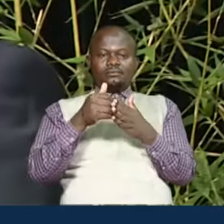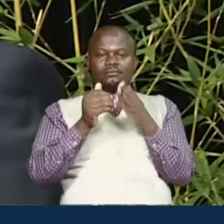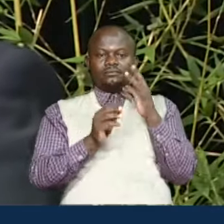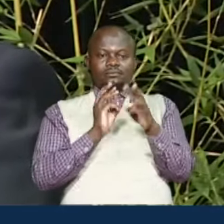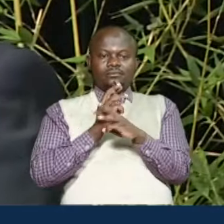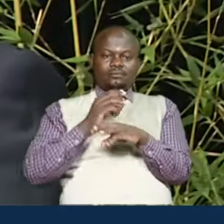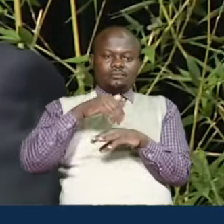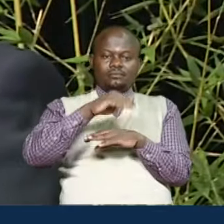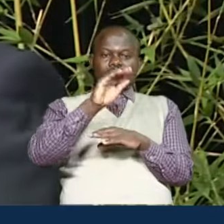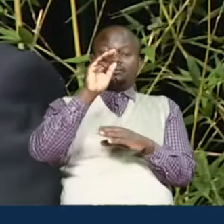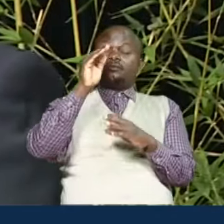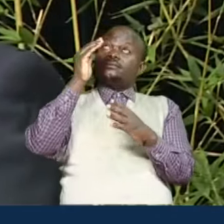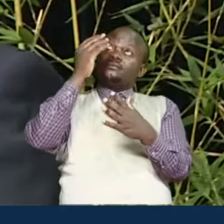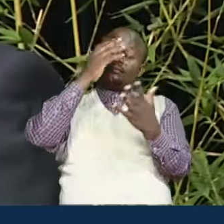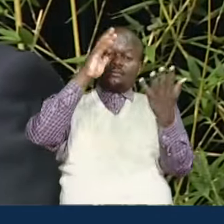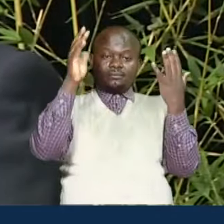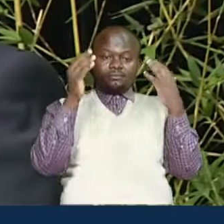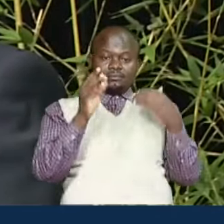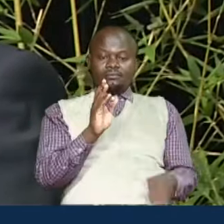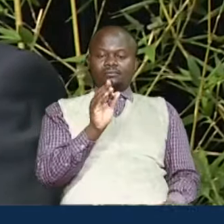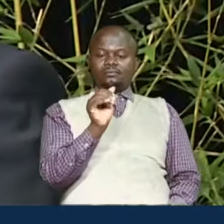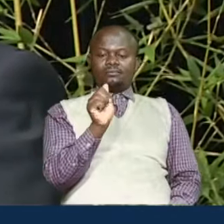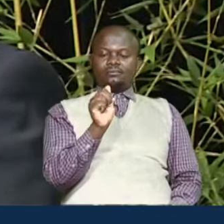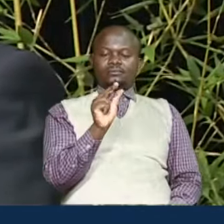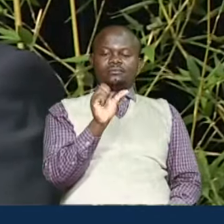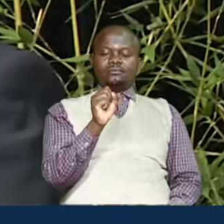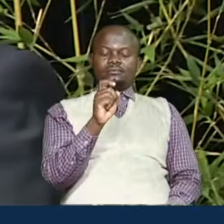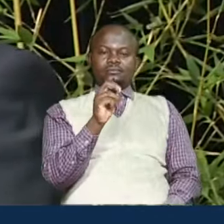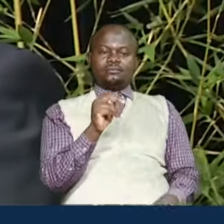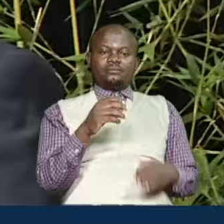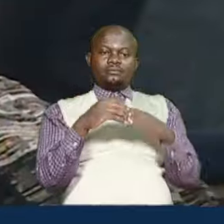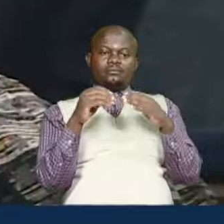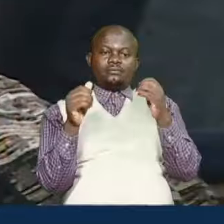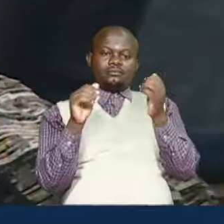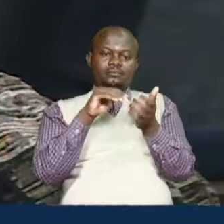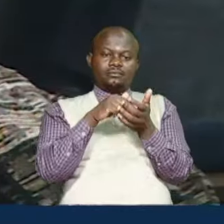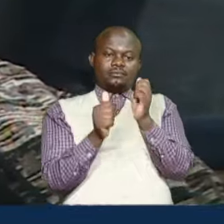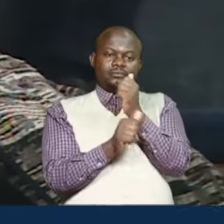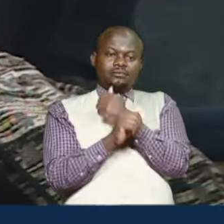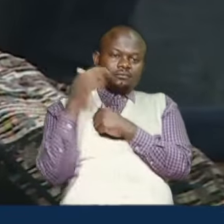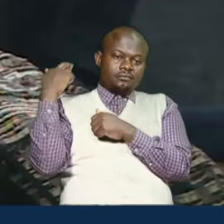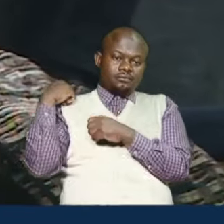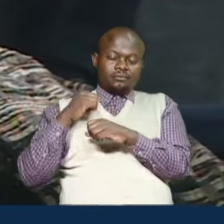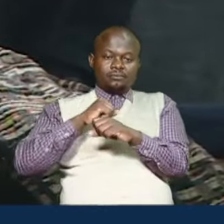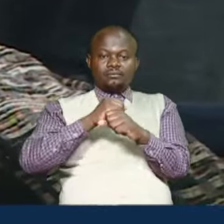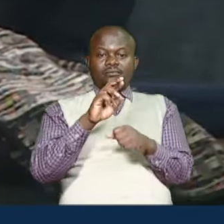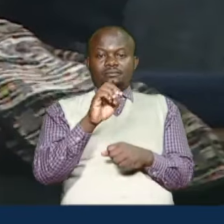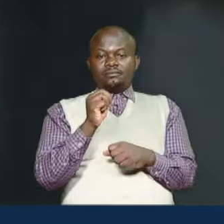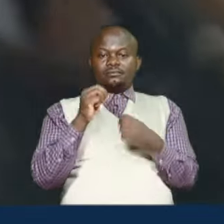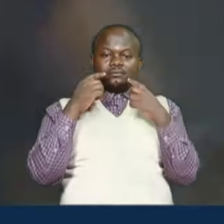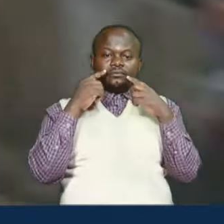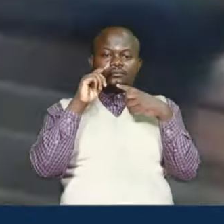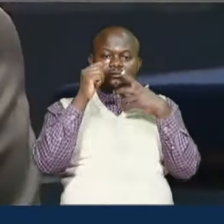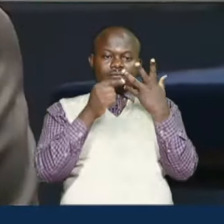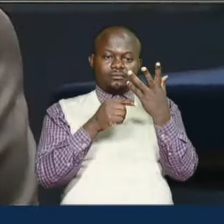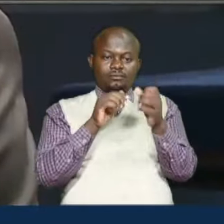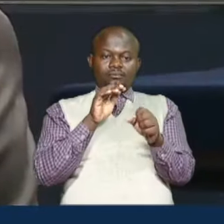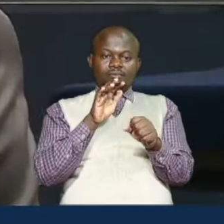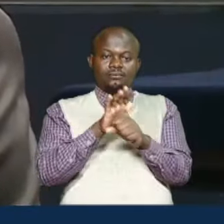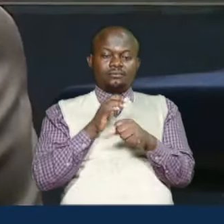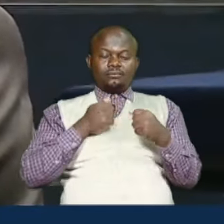Faustin Munyazikwiye, umuyobozi wungirije w'ikigo gishinzwe kubungabunga ibidukikije REMA, ashimangira ko hari byinshi u Rwanda rukomeje